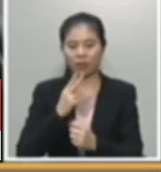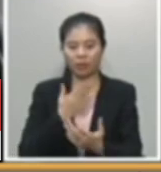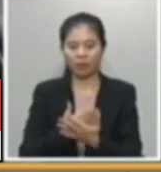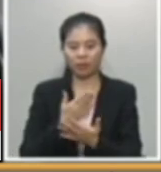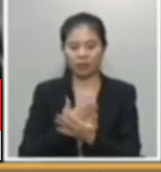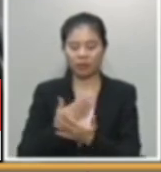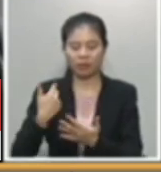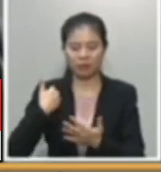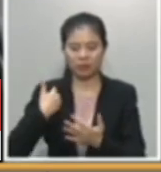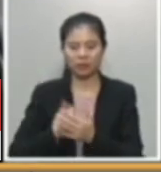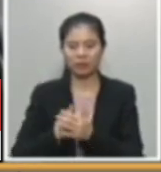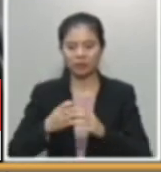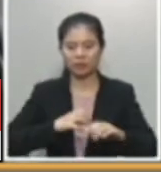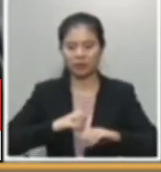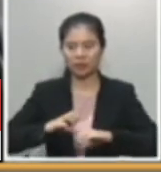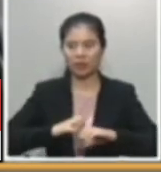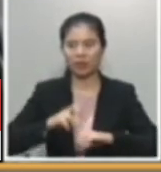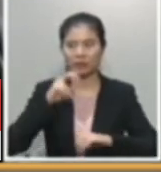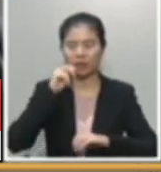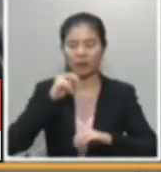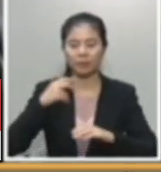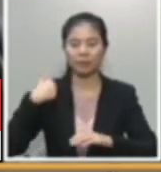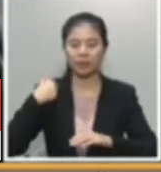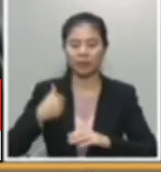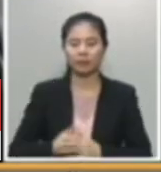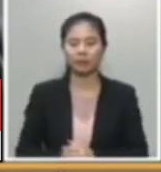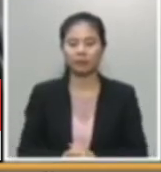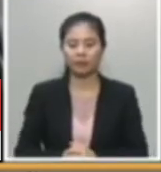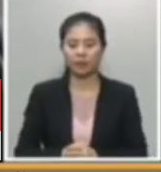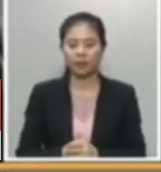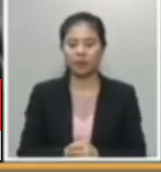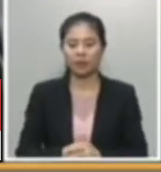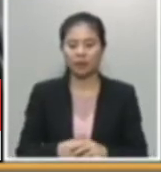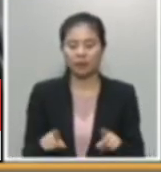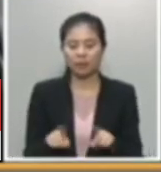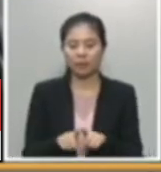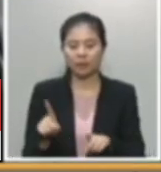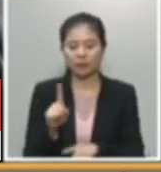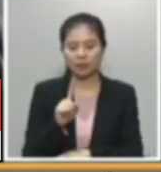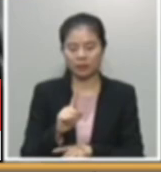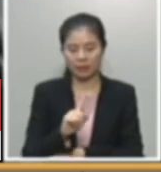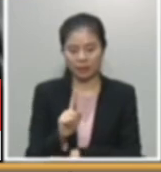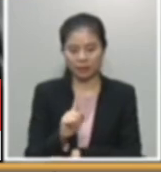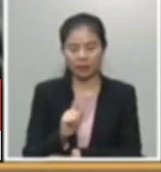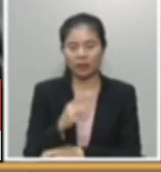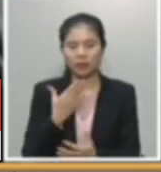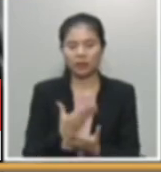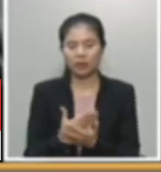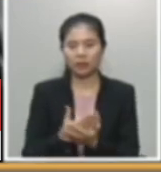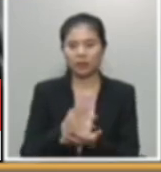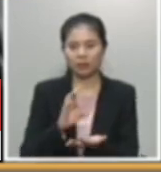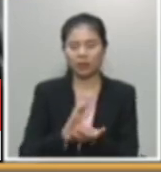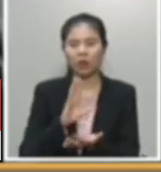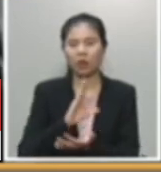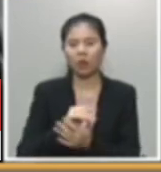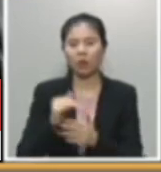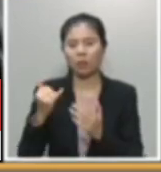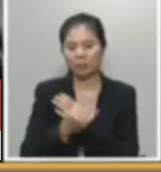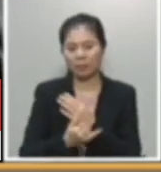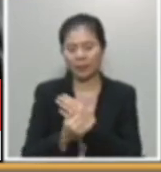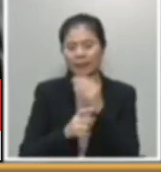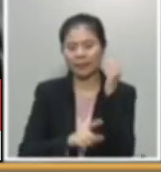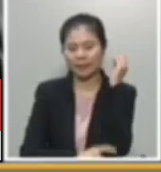สำหรับการบริหารจัดการน้ำเนี่ยนะคะก็เท่ากับการใช้ งบประมาณของประเทศสิงคโป